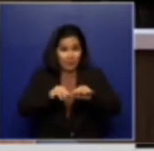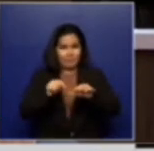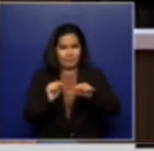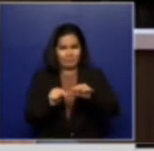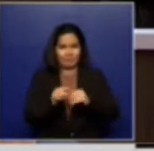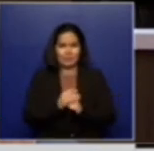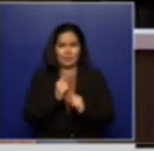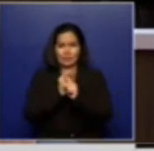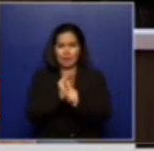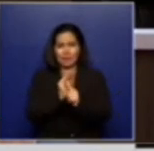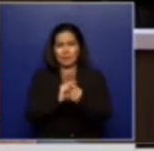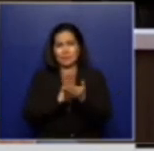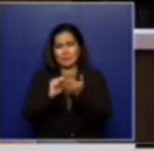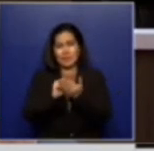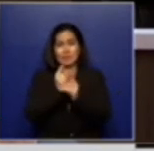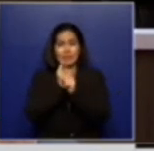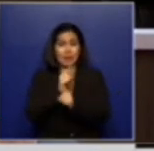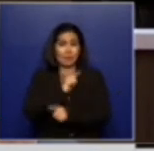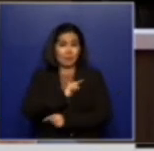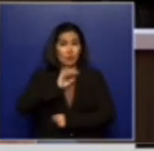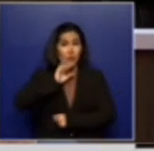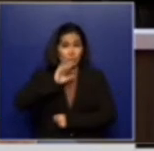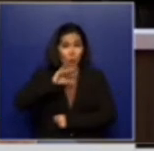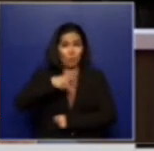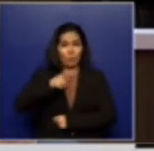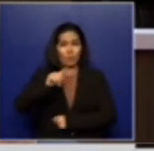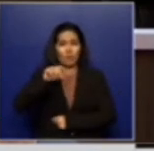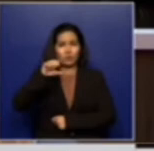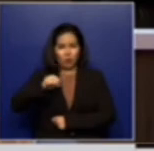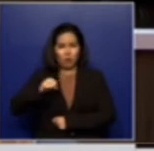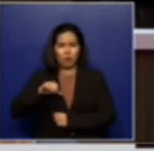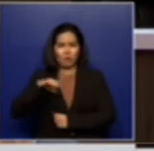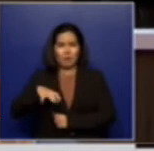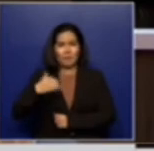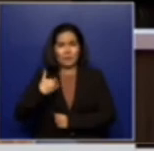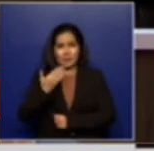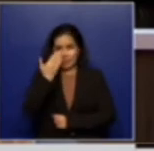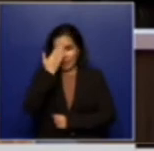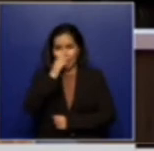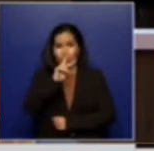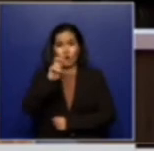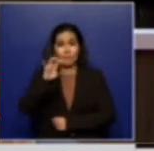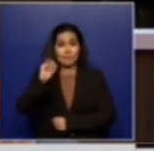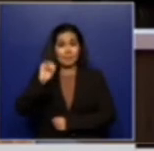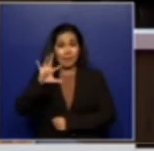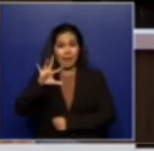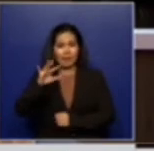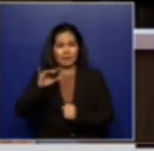ซึ่งเป็นหน่วยงานหลักในการใช้งบประมาณนี้จะเห็นชัดเจนเลยว่างดนั้นได้ทุ่มน้ำหนักไปที่การปราบปรามซึ่งเป็นการแก้ปัญหาที่ปลายเหตุมากกว่าที่จะเป็นการป้องกันหรือเฝ้าระวังการแพร่ระบาดของยาเสพติดอย่างที่เขียนไว้ในพันธกิจในหน้า245ของเอกสารงบประมาณฉบับที่ 3ได้ระบุพันธกิจของหน่วยงานปปสไว้สีข้อซึ่งทุกข้อพูดถึงภารกิจในการ